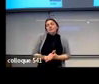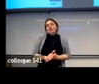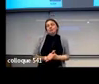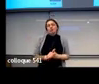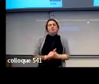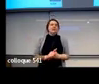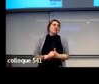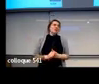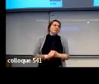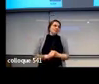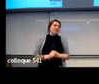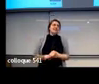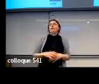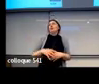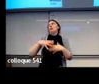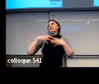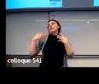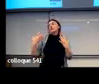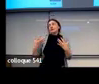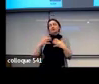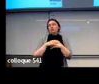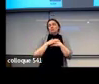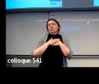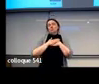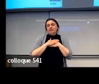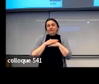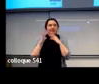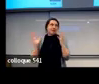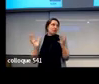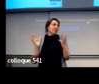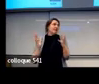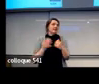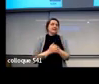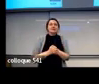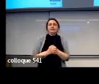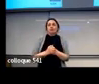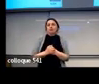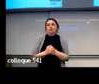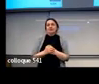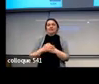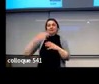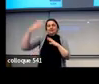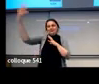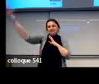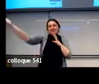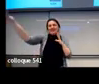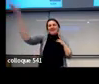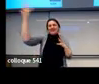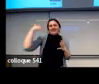est quand même pris dans une communication à deux vitesses. La volonté, comme je dis, on est vraiment content que la communauté